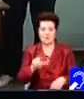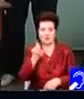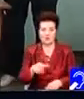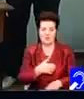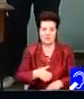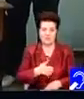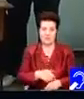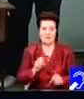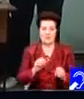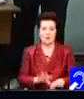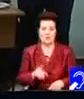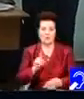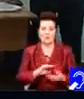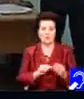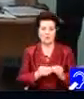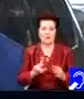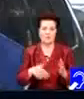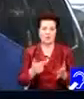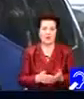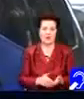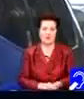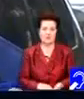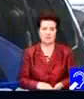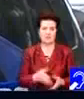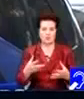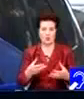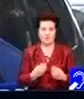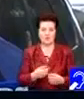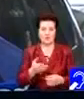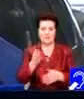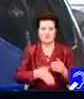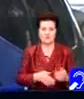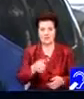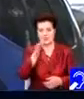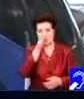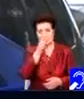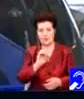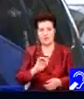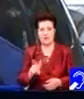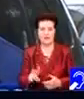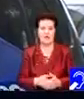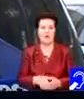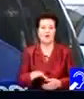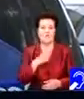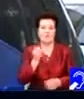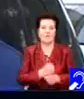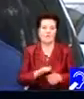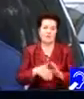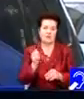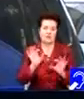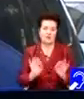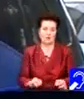care are soluții pentru problemele orașului. Am fermă convingere că în sfârșit chișinăuienii vor face